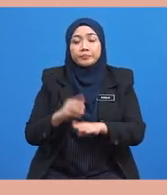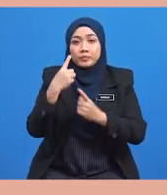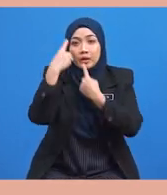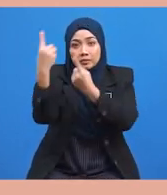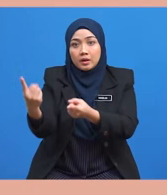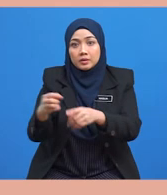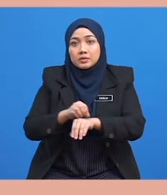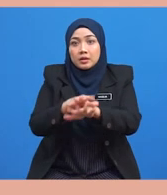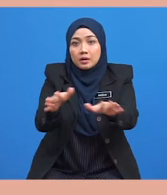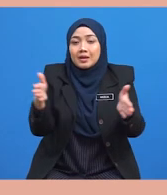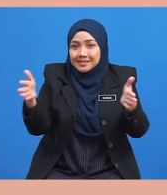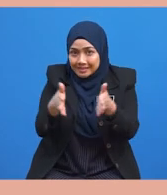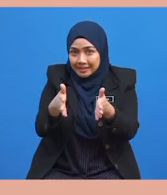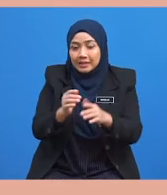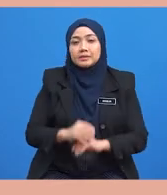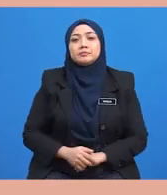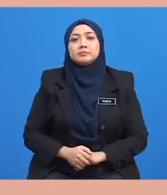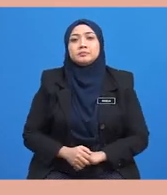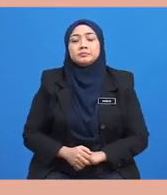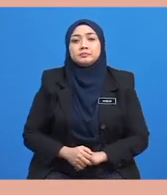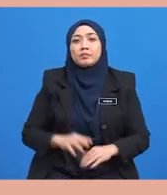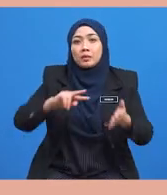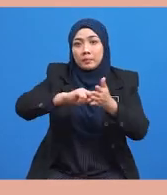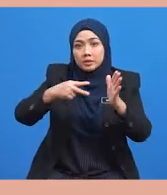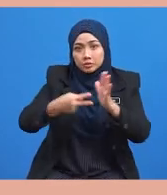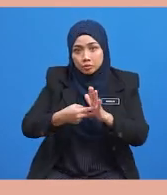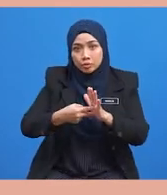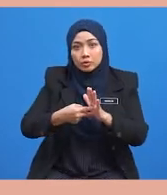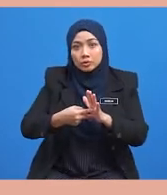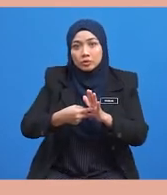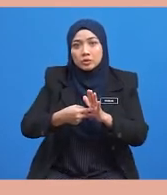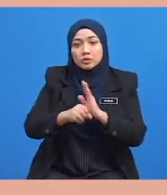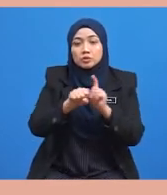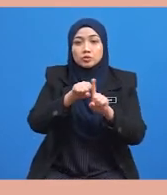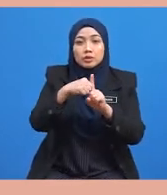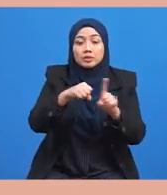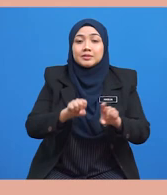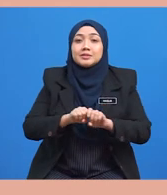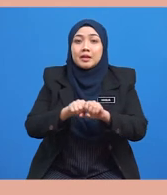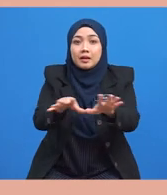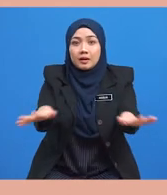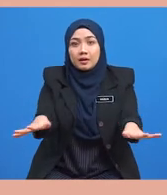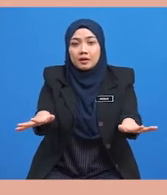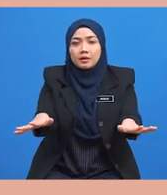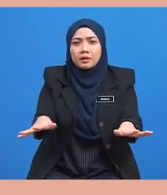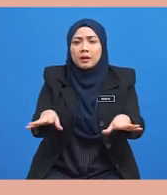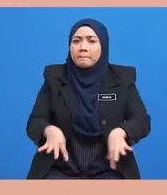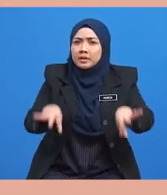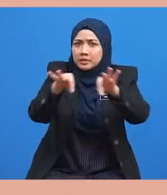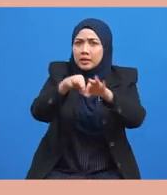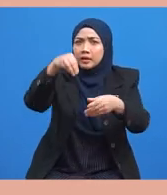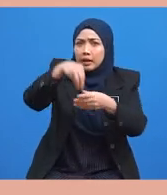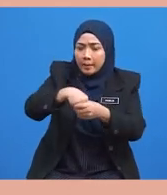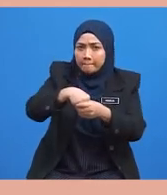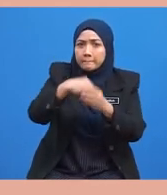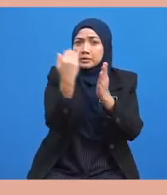kecil. Manakala, sukatan serakan pula ialah satu sukatan yang penting dalam